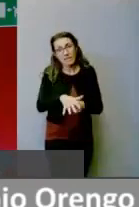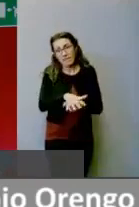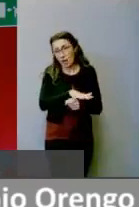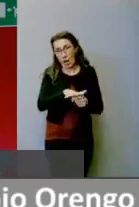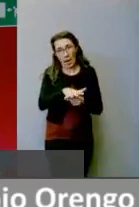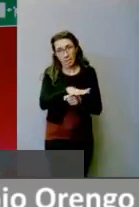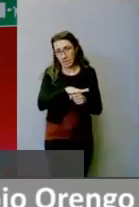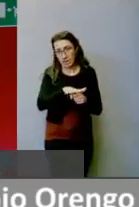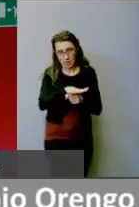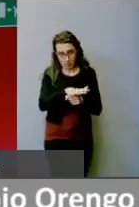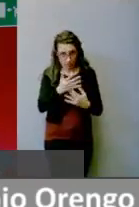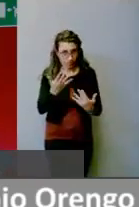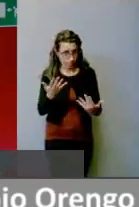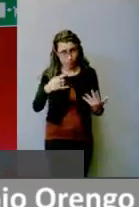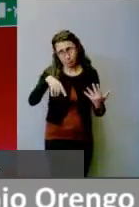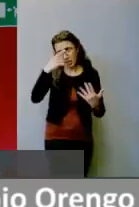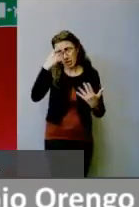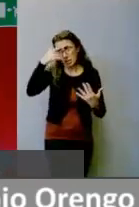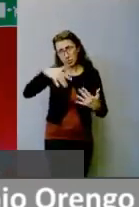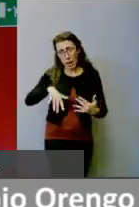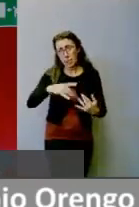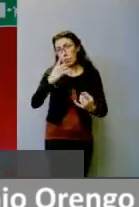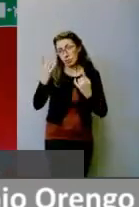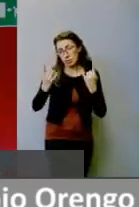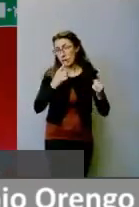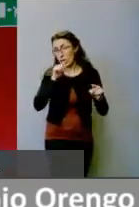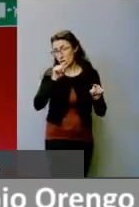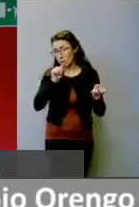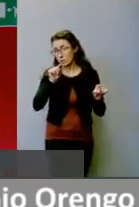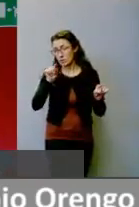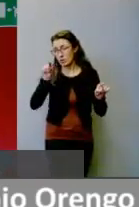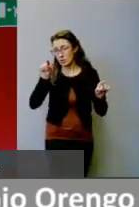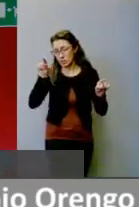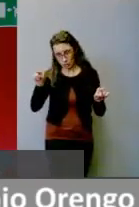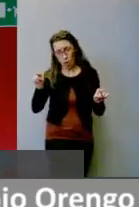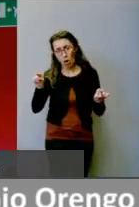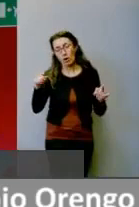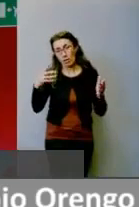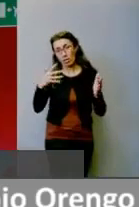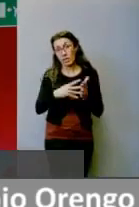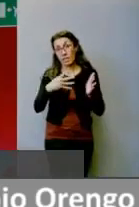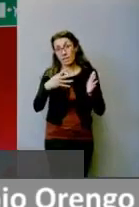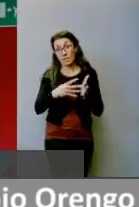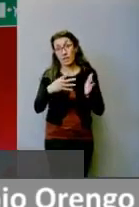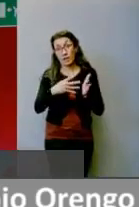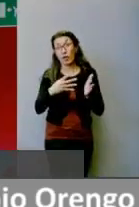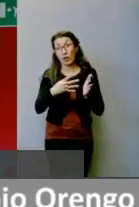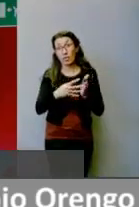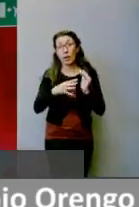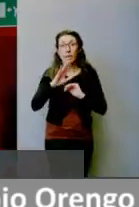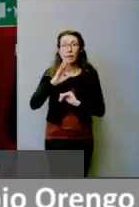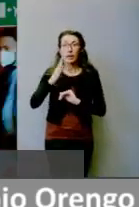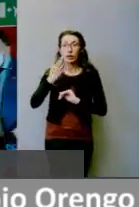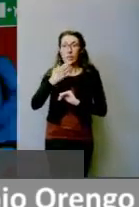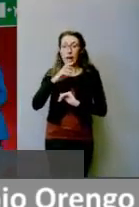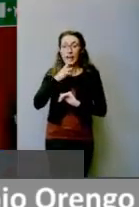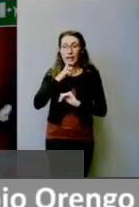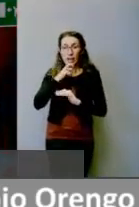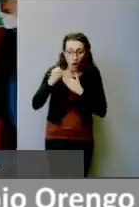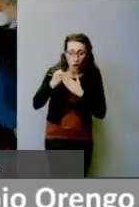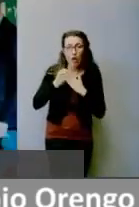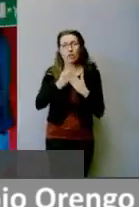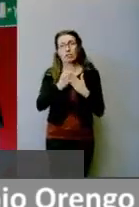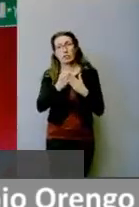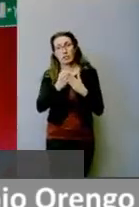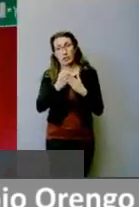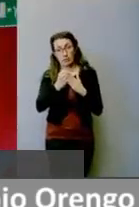perché sappiamo in quale situazione purtroppo si trovano tante famiglie. Se non ci fossero i nonni che danno una mano sotto tutti i punti di